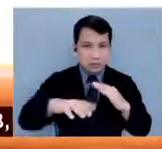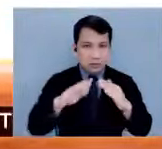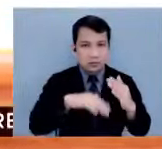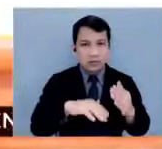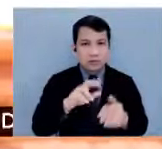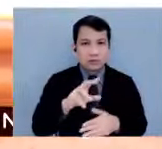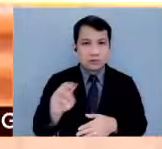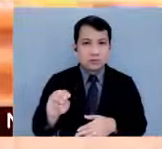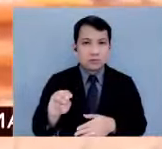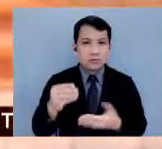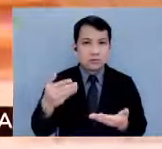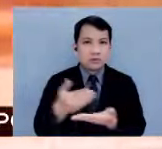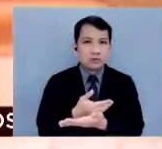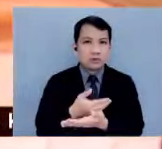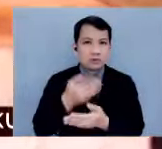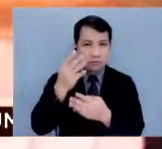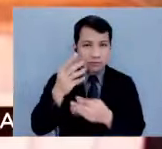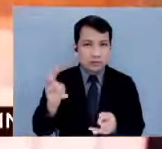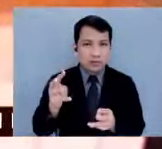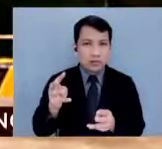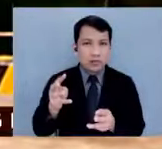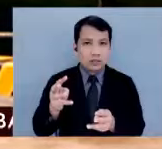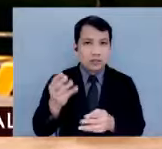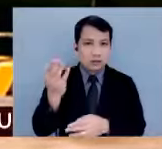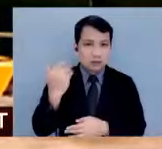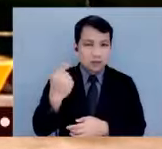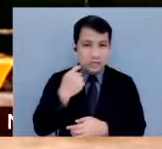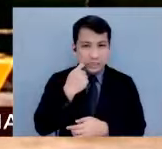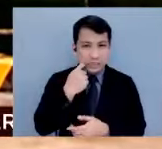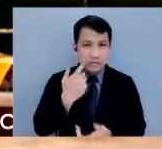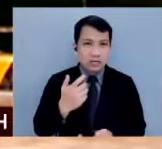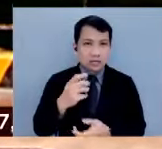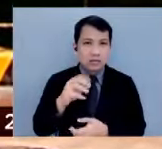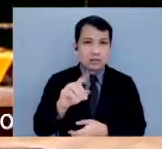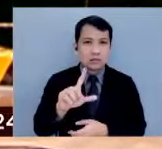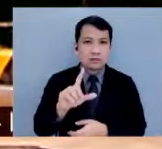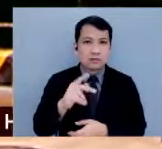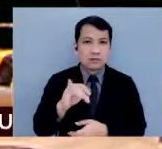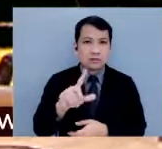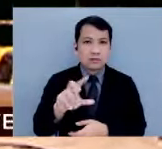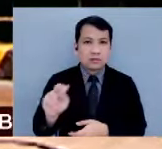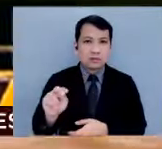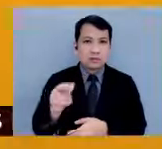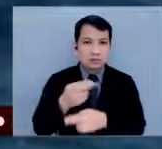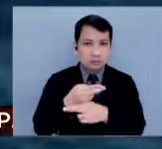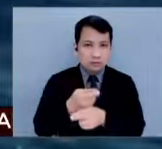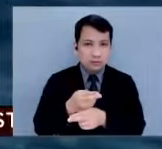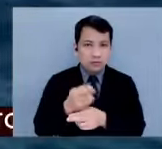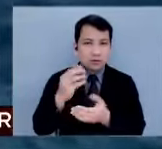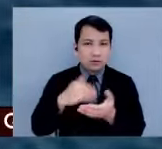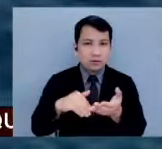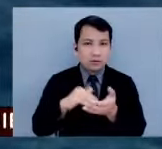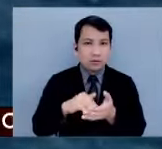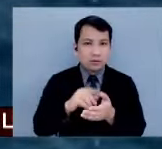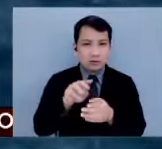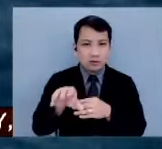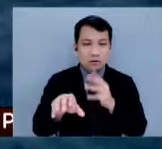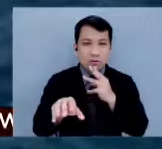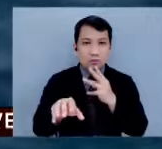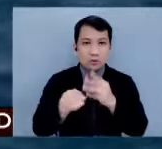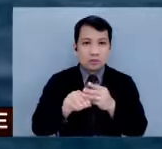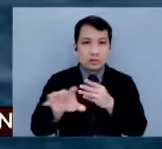pero nagkabasag-basag ang bintana kamakailan lang. Ang ML Kalayaan naman inaayos pa matapos i-water cannon noon ng China Coast